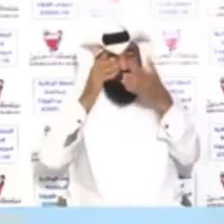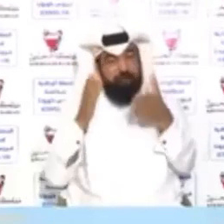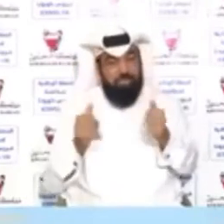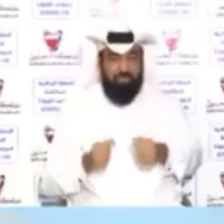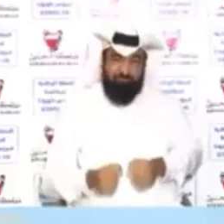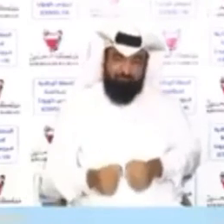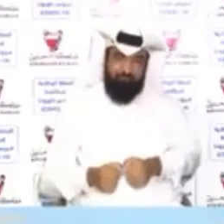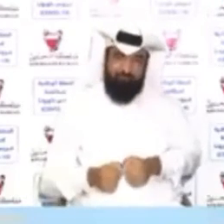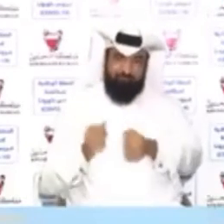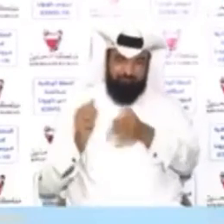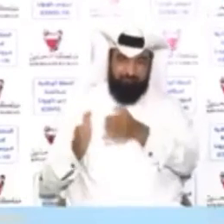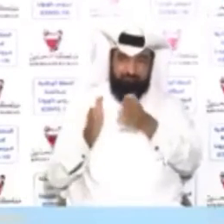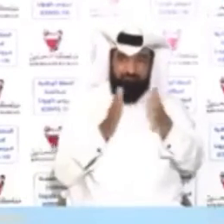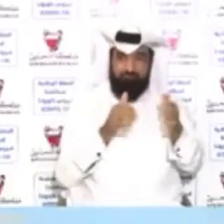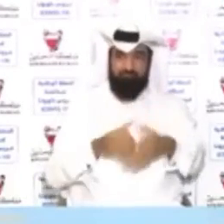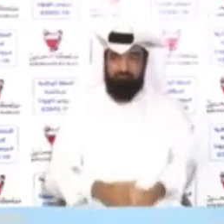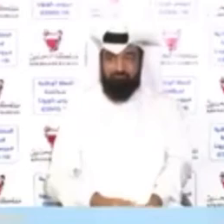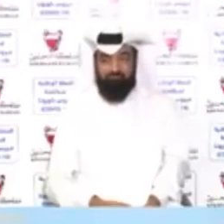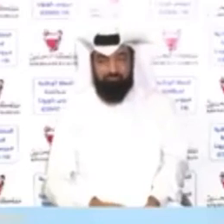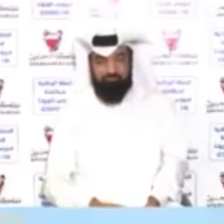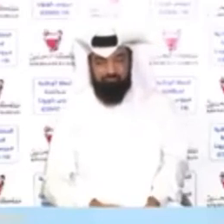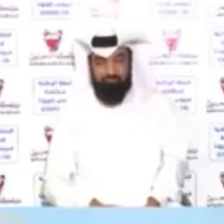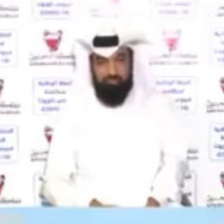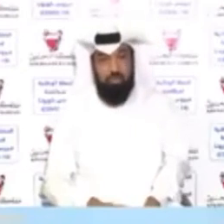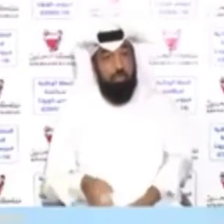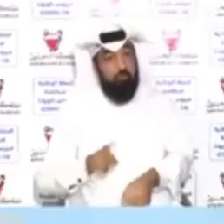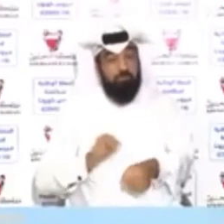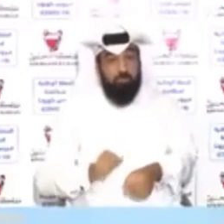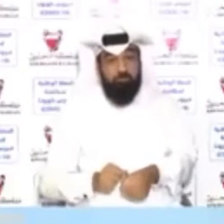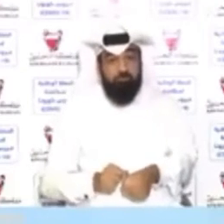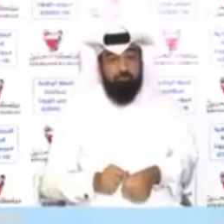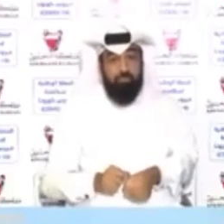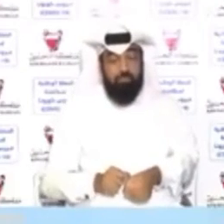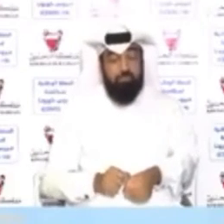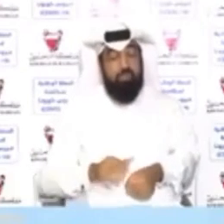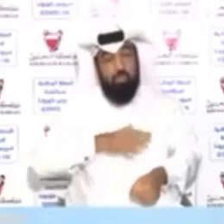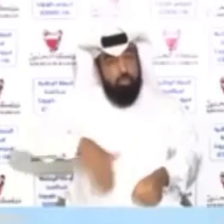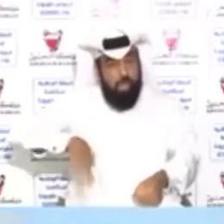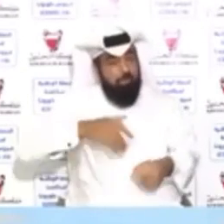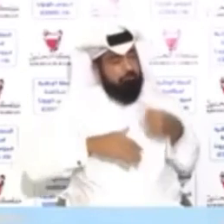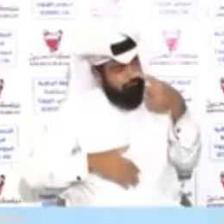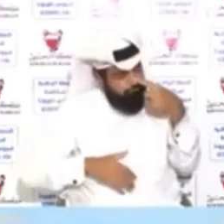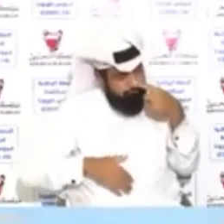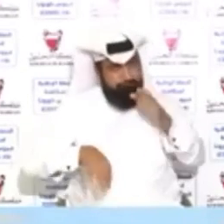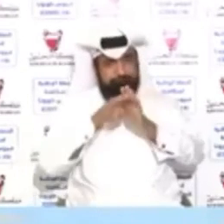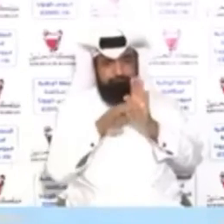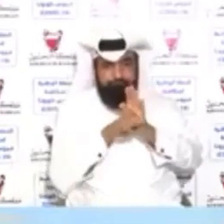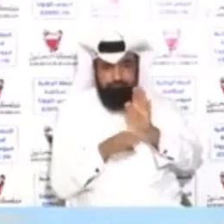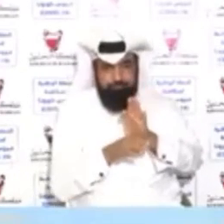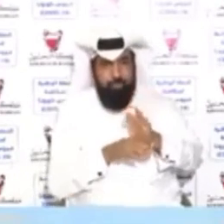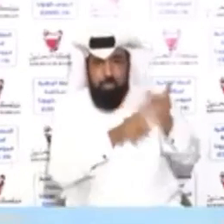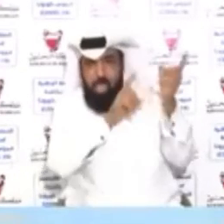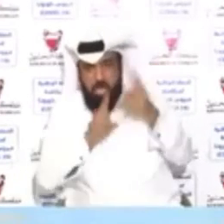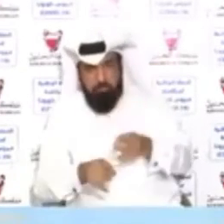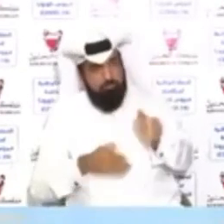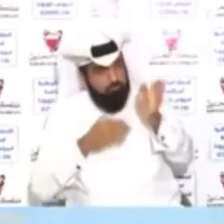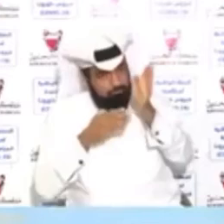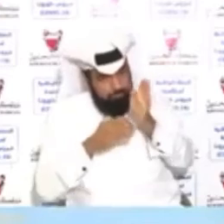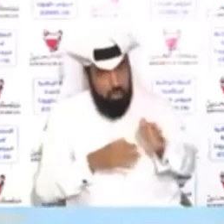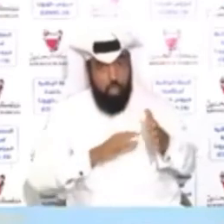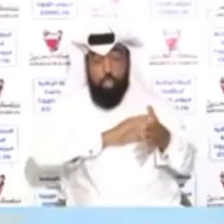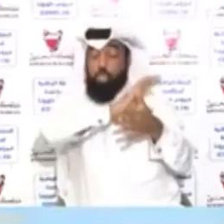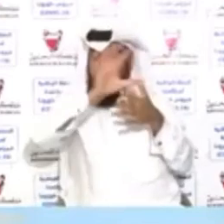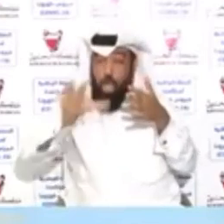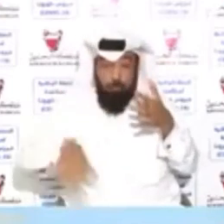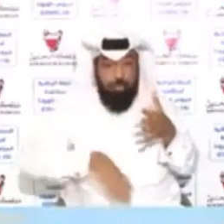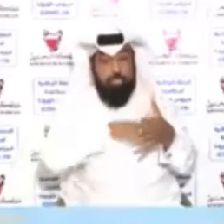هي تكون الوفيات. الالتزام بكل هذه التعليمات والاحترازات تكون جميعها مع بعض،